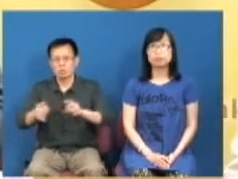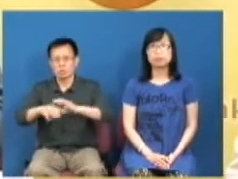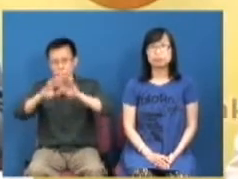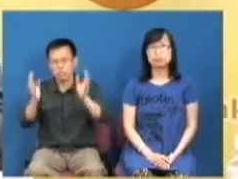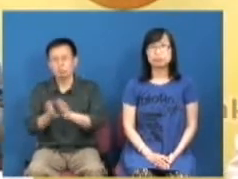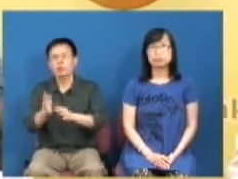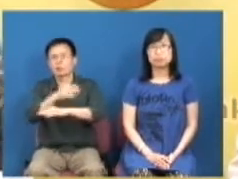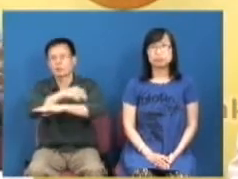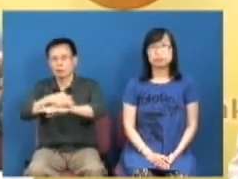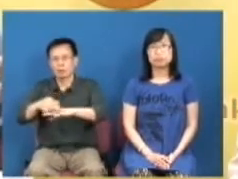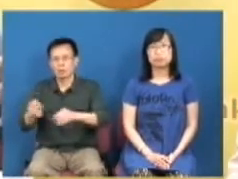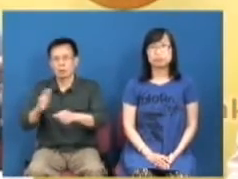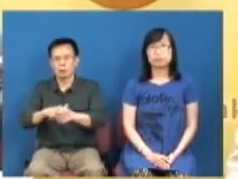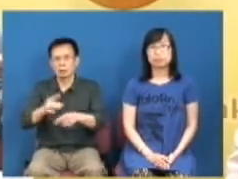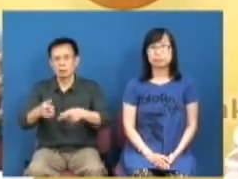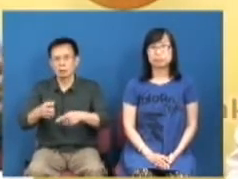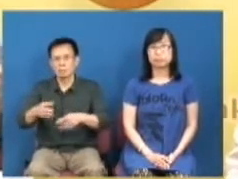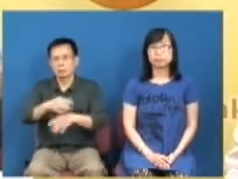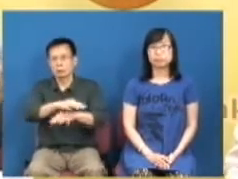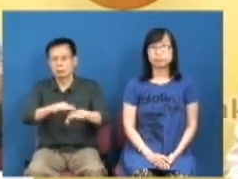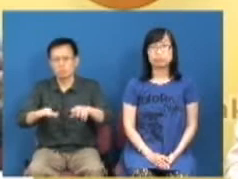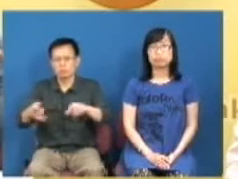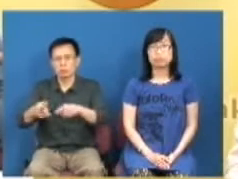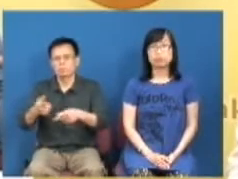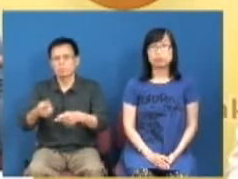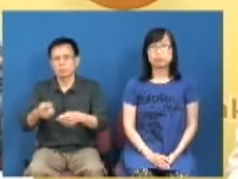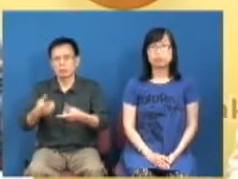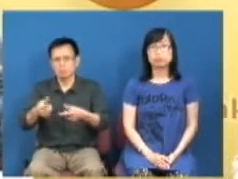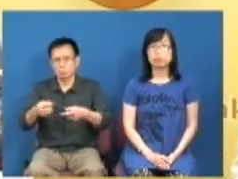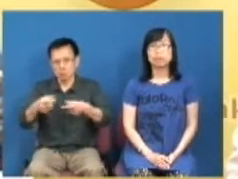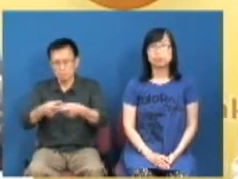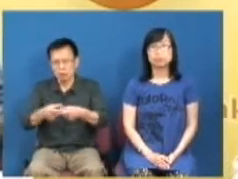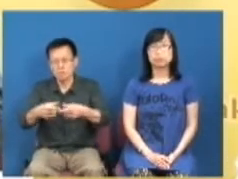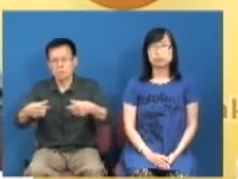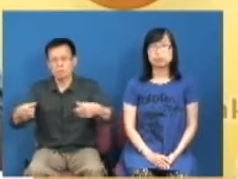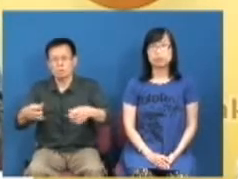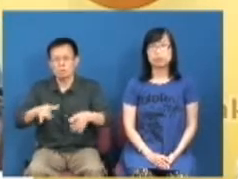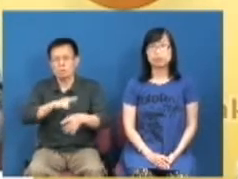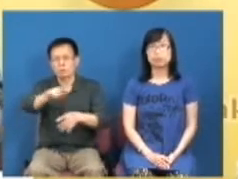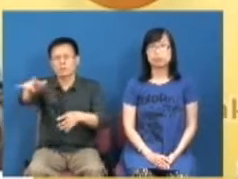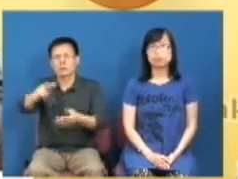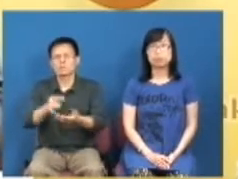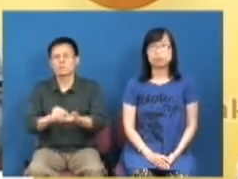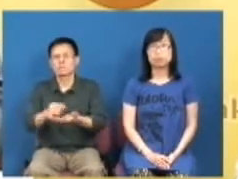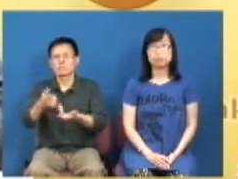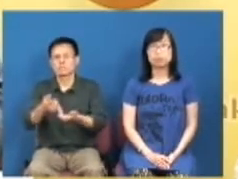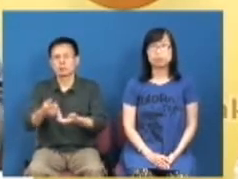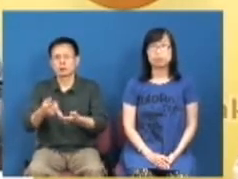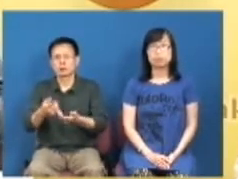就係已經填咗，即係原本赤鱲角有一個好細好細嘅島，已經變到成個機場噶啦。咁就講，即係聽講